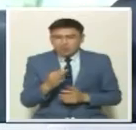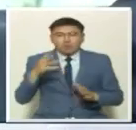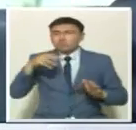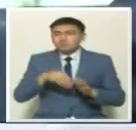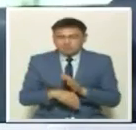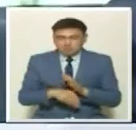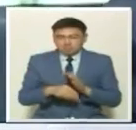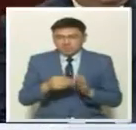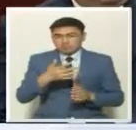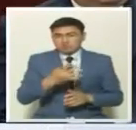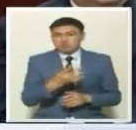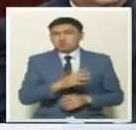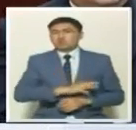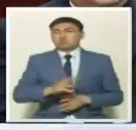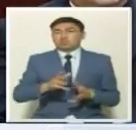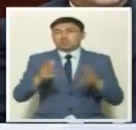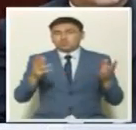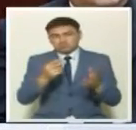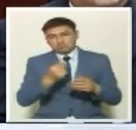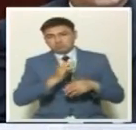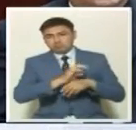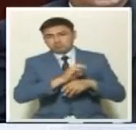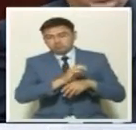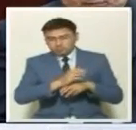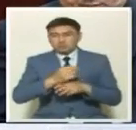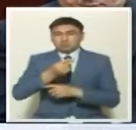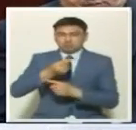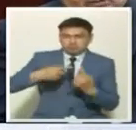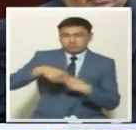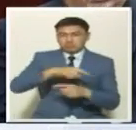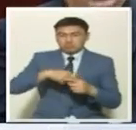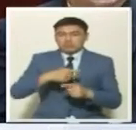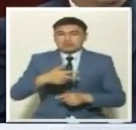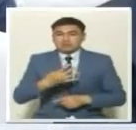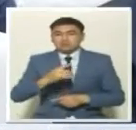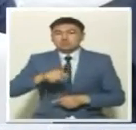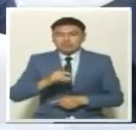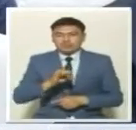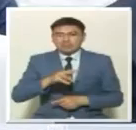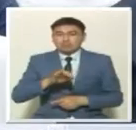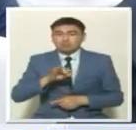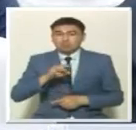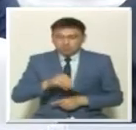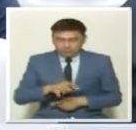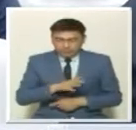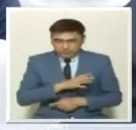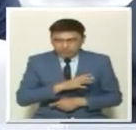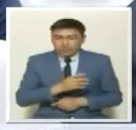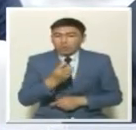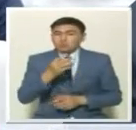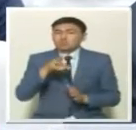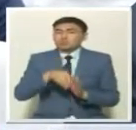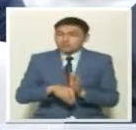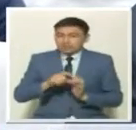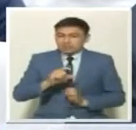долларын құрады. Оның ішінде экспорт 20,2 миллион ақш доллары, импорт 34,1 миллион ақш долларын құрады. Сонымен қатар